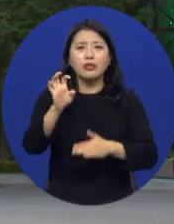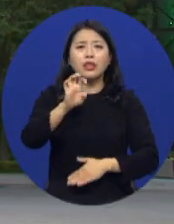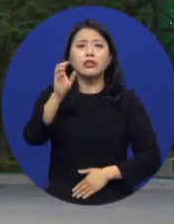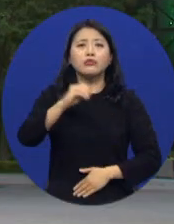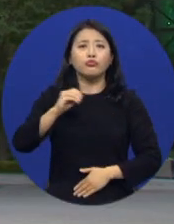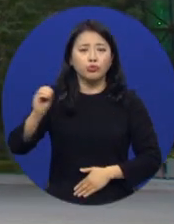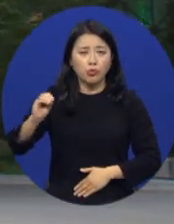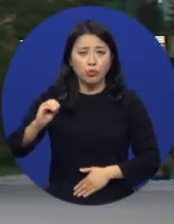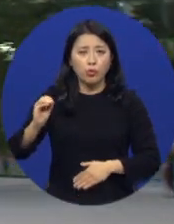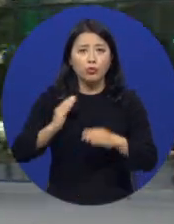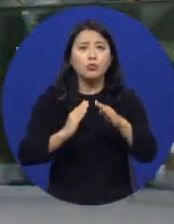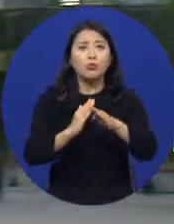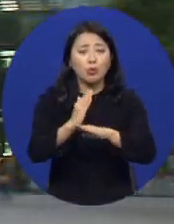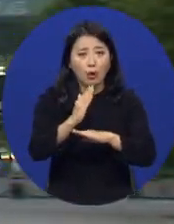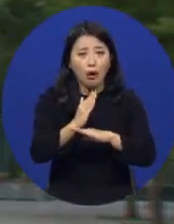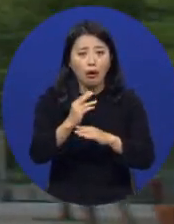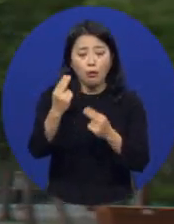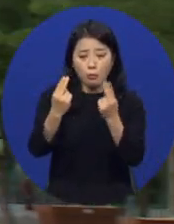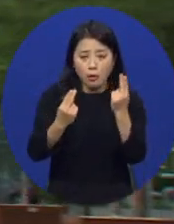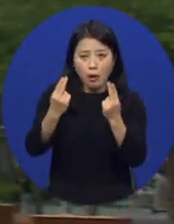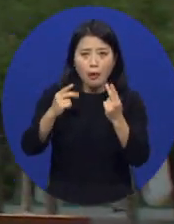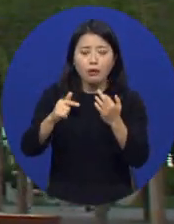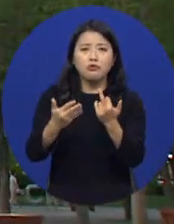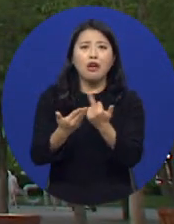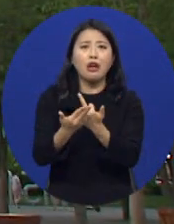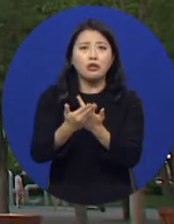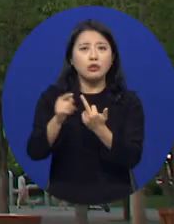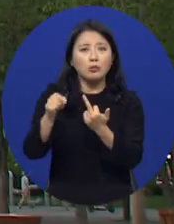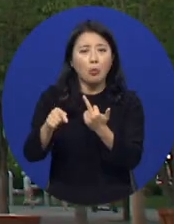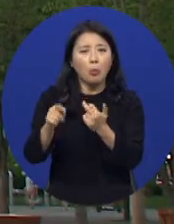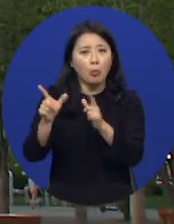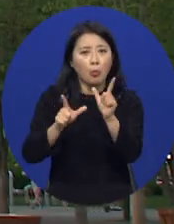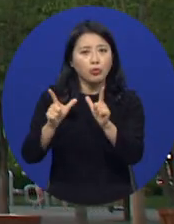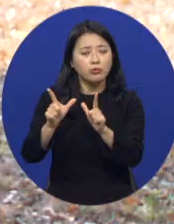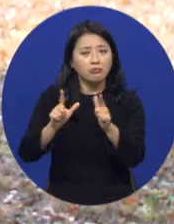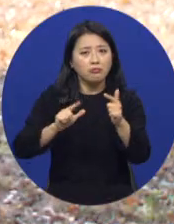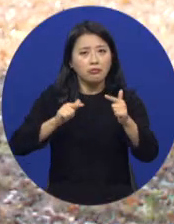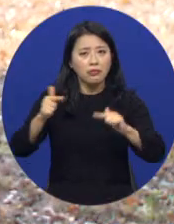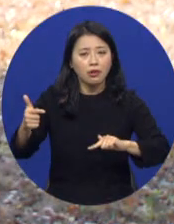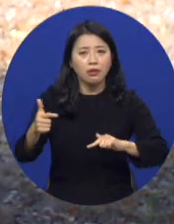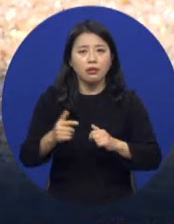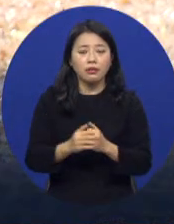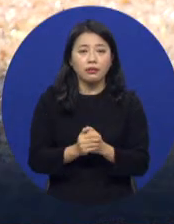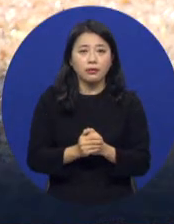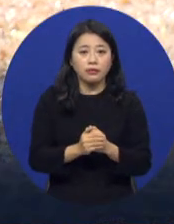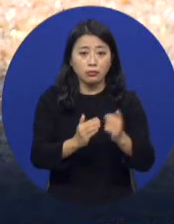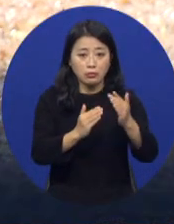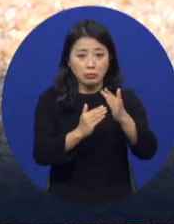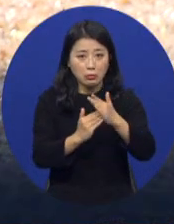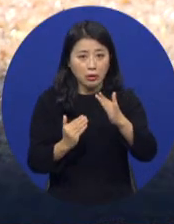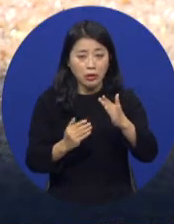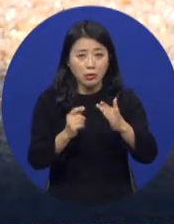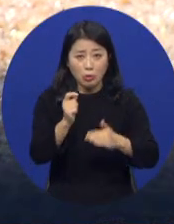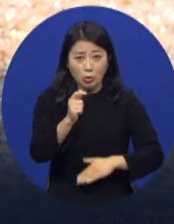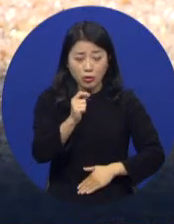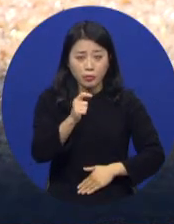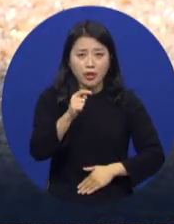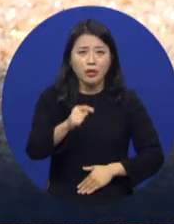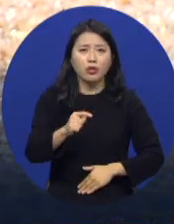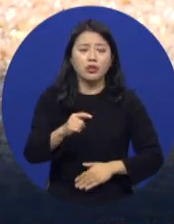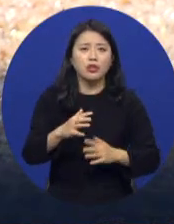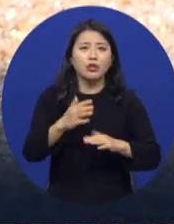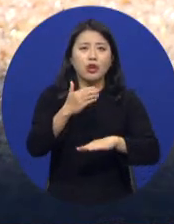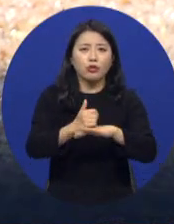반발까지 제기되는 것과 비교하면 크게 대조적입니다이 부결이 낮다는 건 결국 건축주 입김 또는